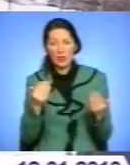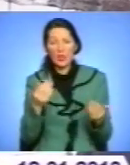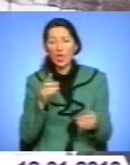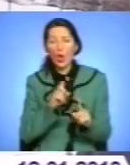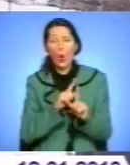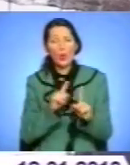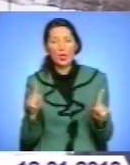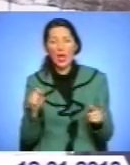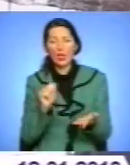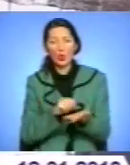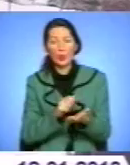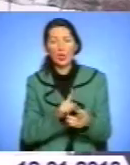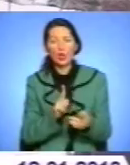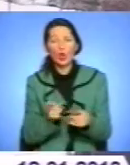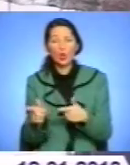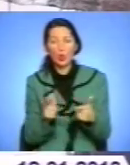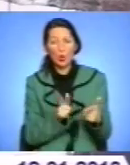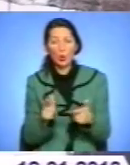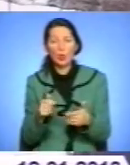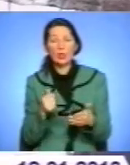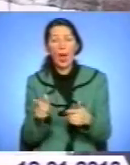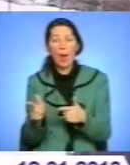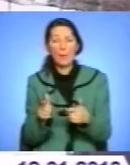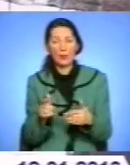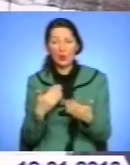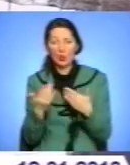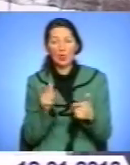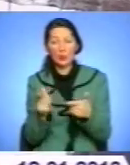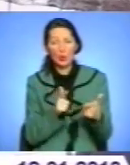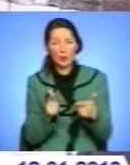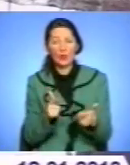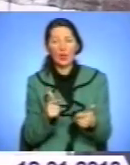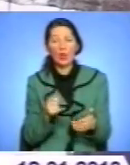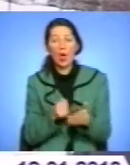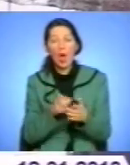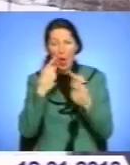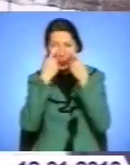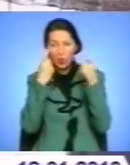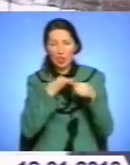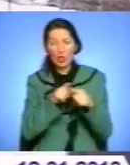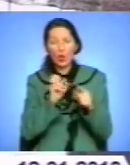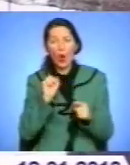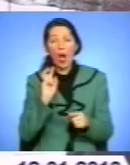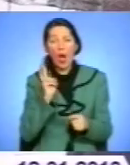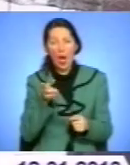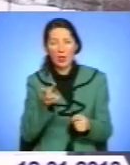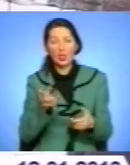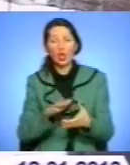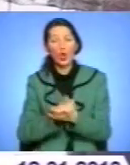стосуються власне підготовки до проголошення цього акту і самого акту. І кожен зможе